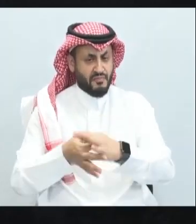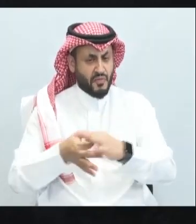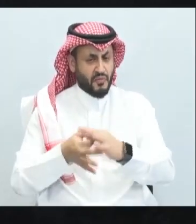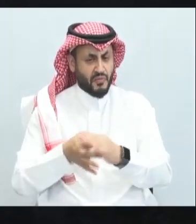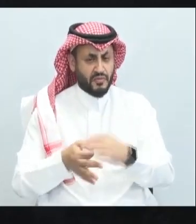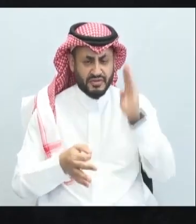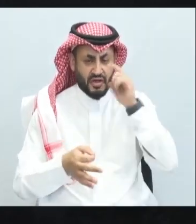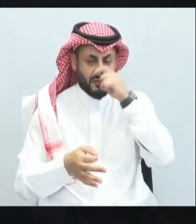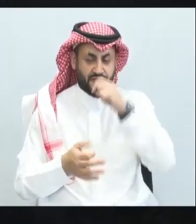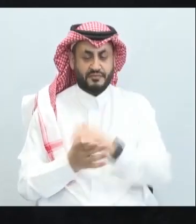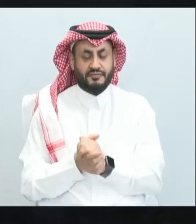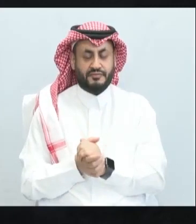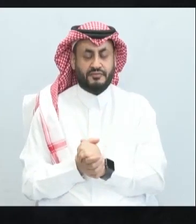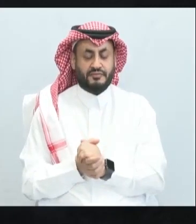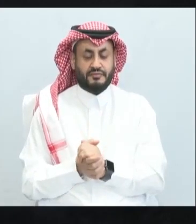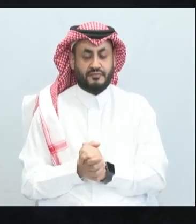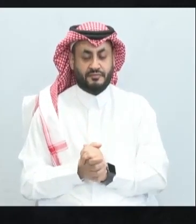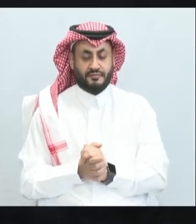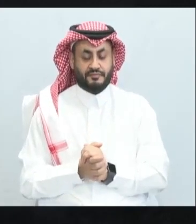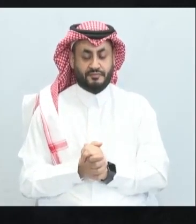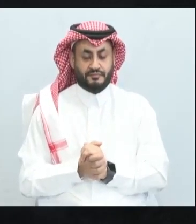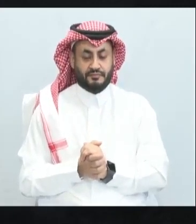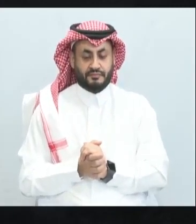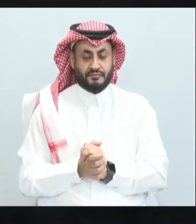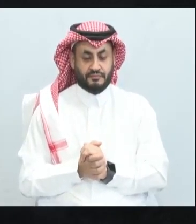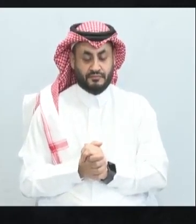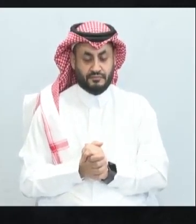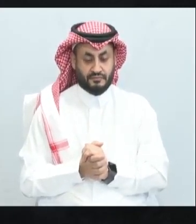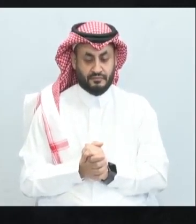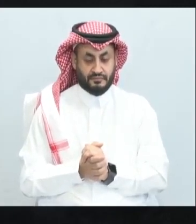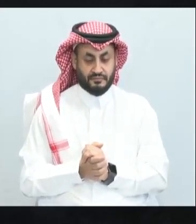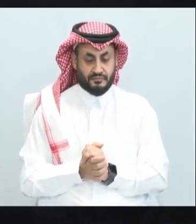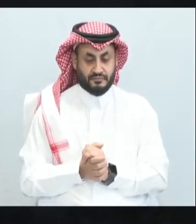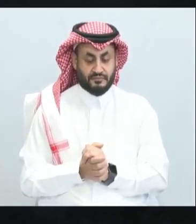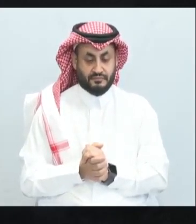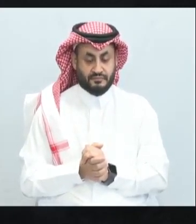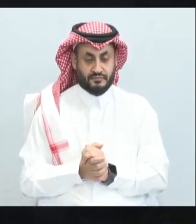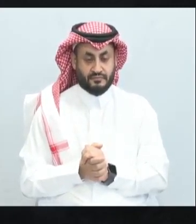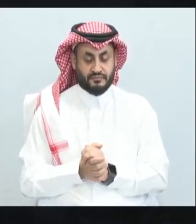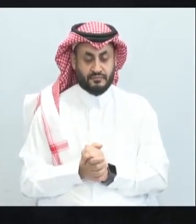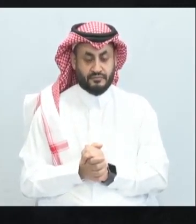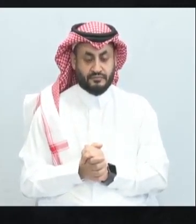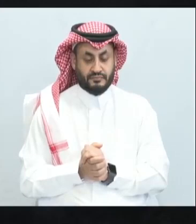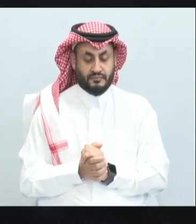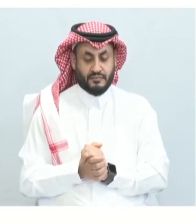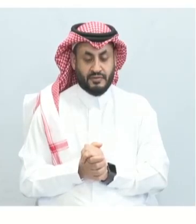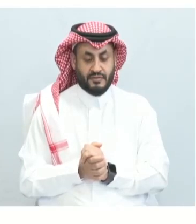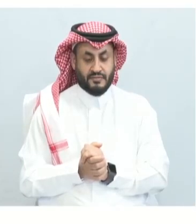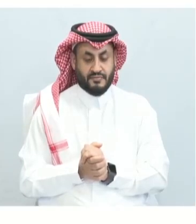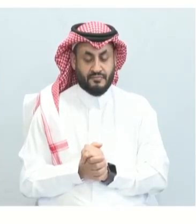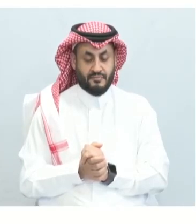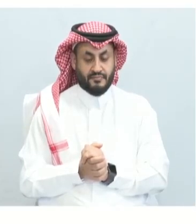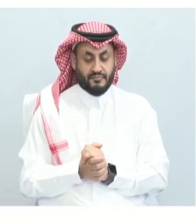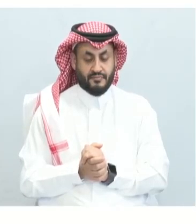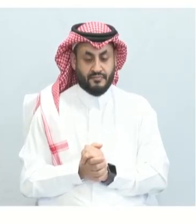كان يحافظ عليها النبي صلى الله عليه وسلم في حظره بخلاف السفر فانه كان لا يصلي هذه